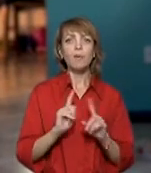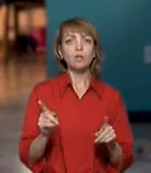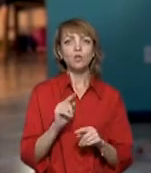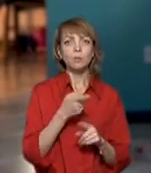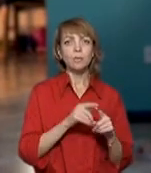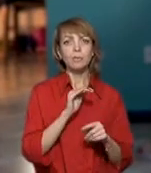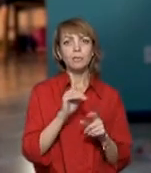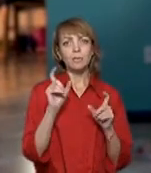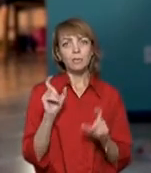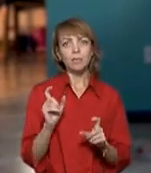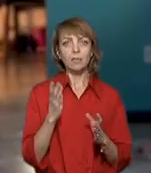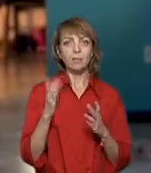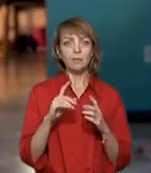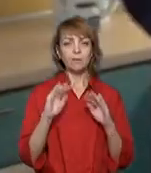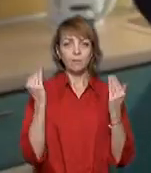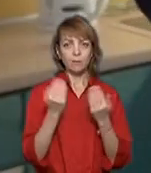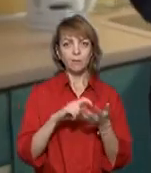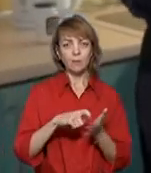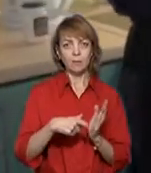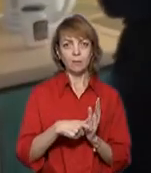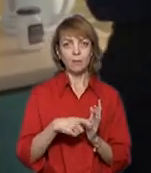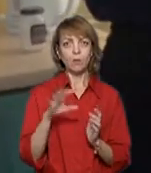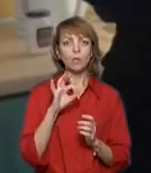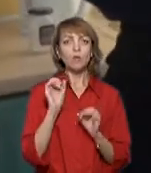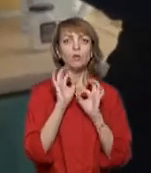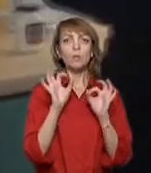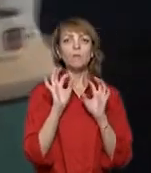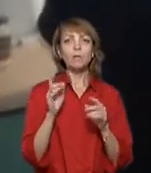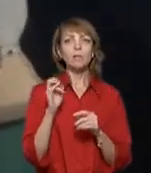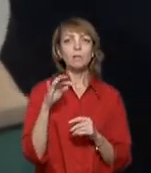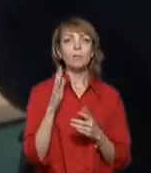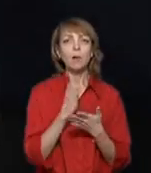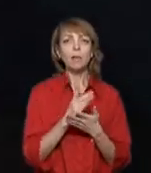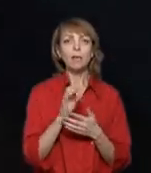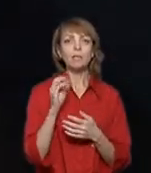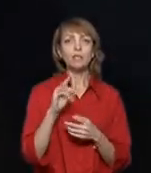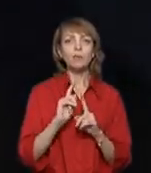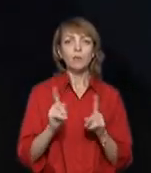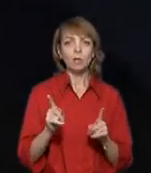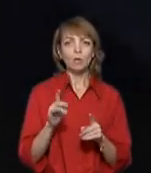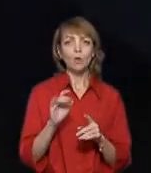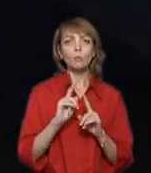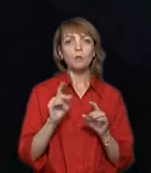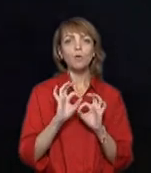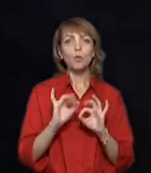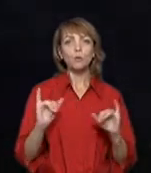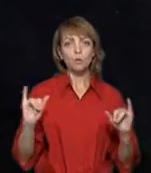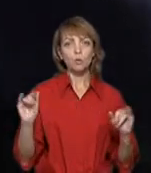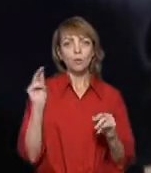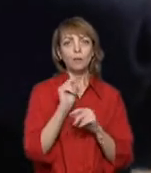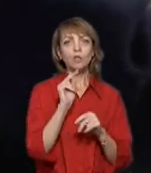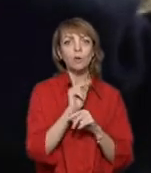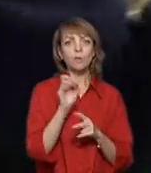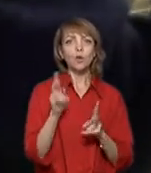сидіти десь в закладі. Оксана розповідає, Сергій має генетичні вади і особливості розвитку. Навчала його